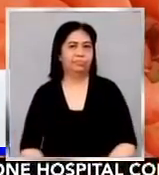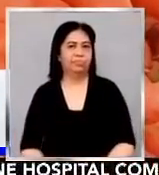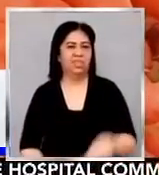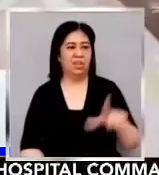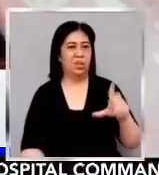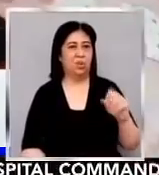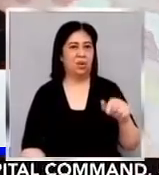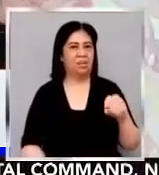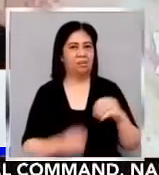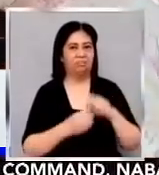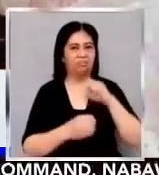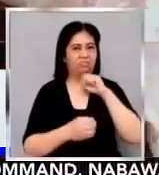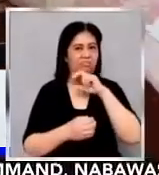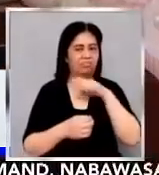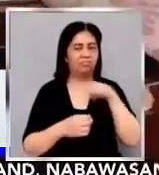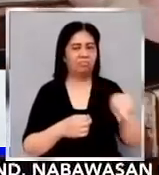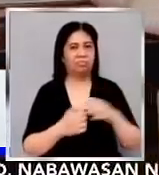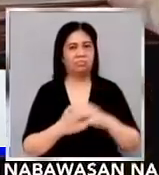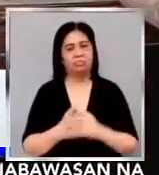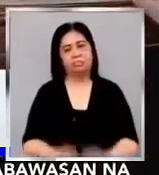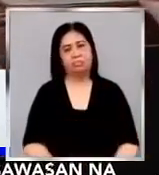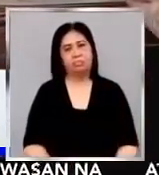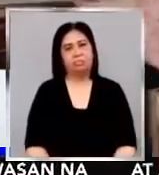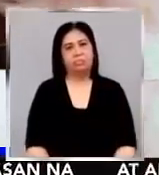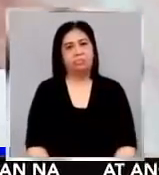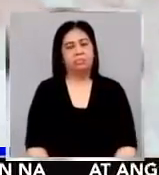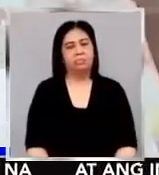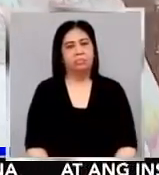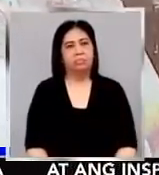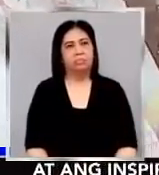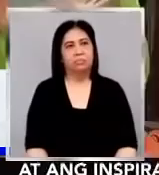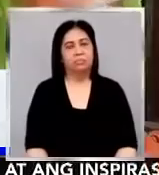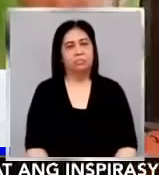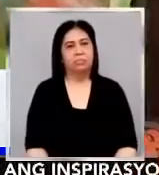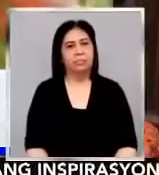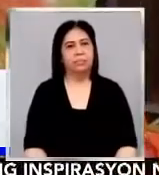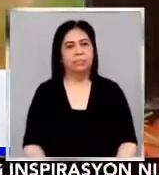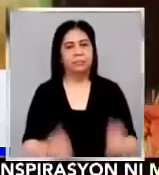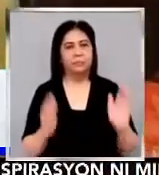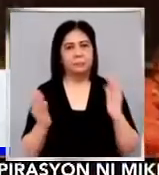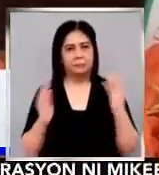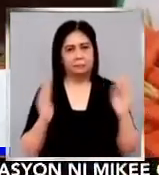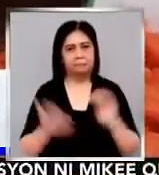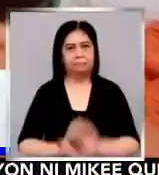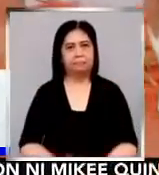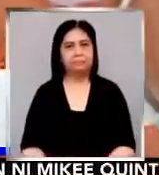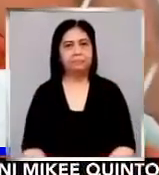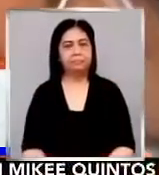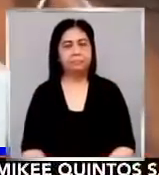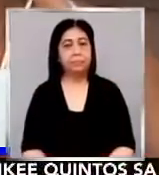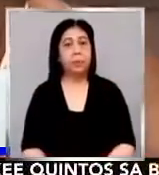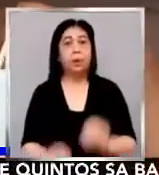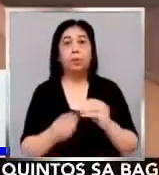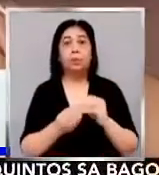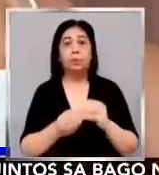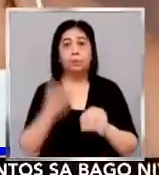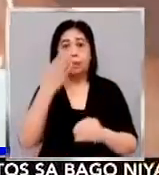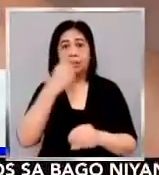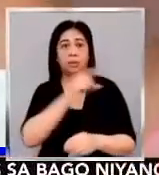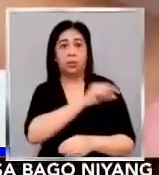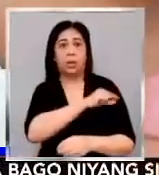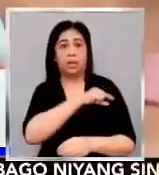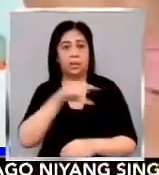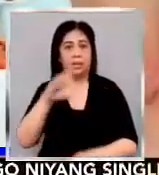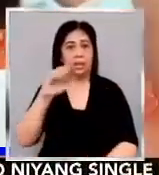na po sa mula. Kasi po pag hindi, mas malaki po malulugi. Ang mas magandang kalidad daw ng carrots nila na